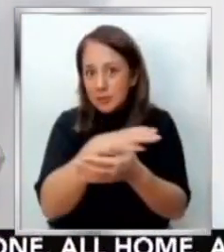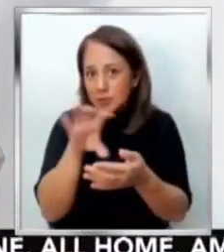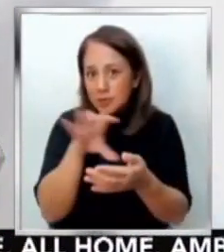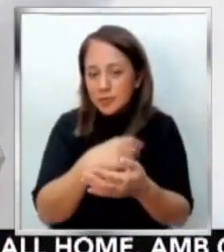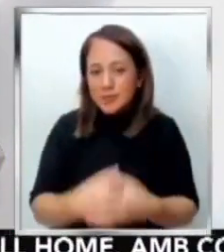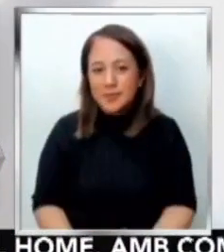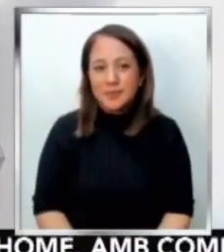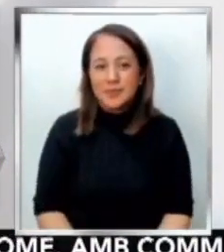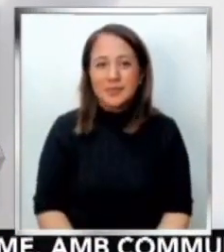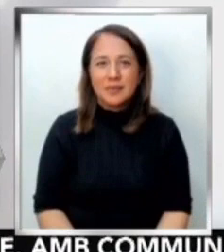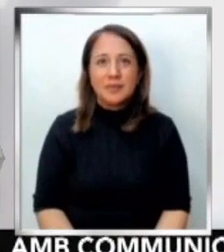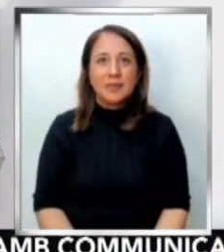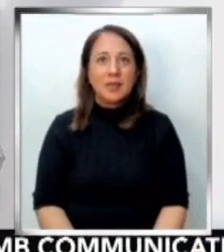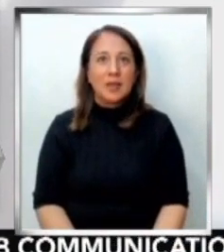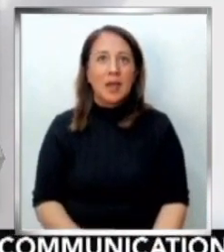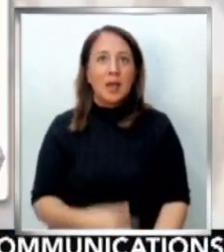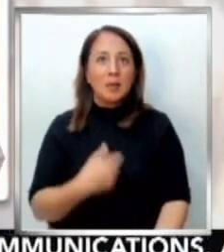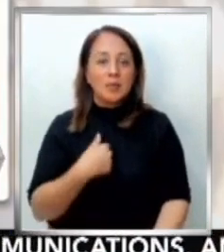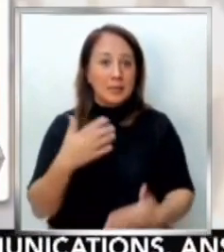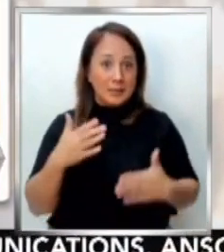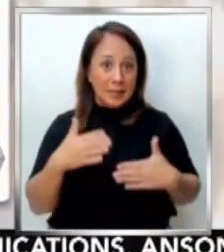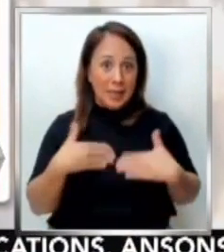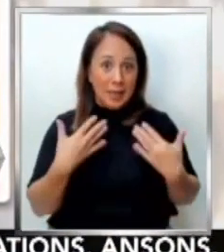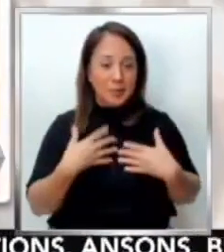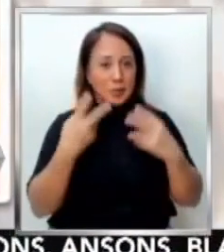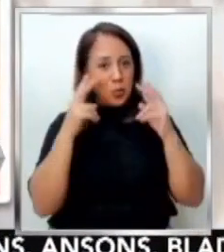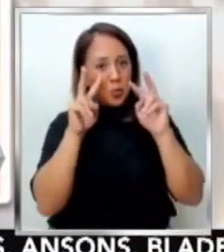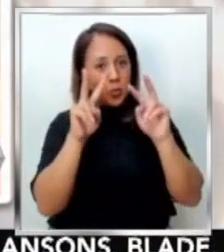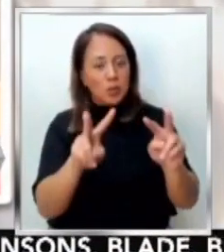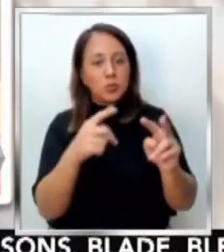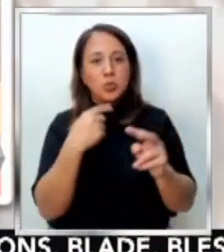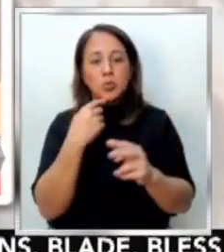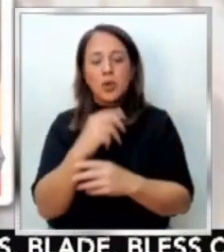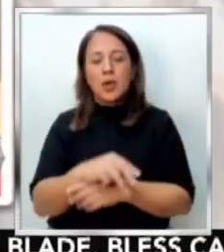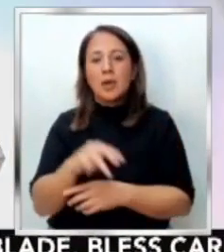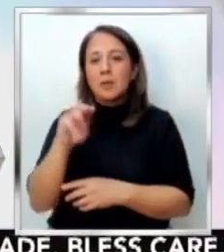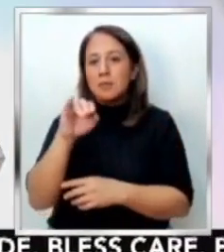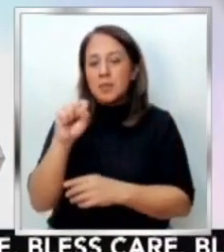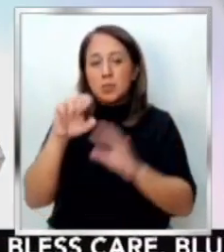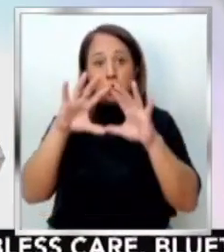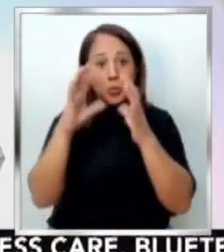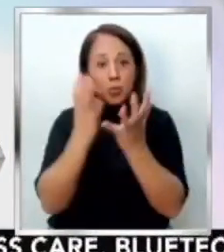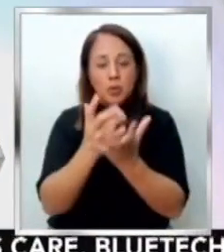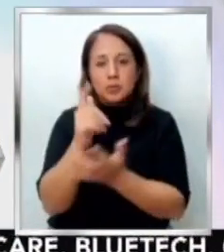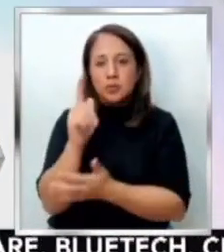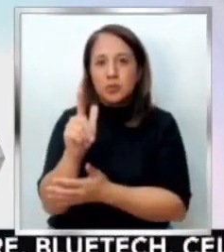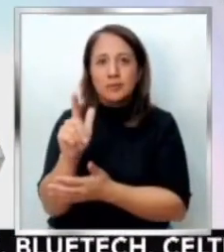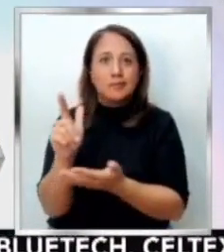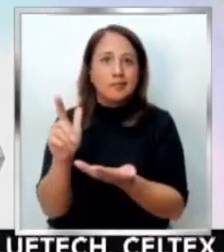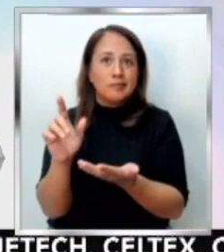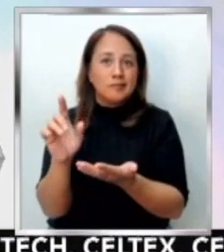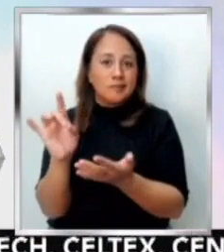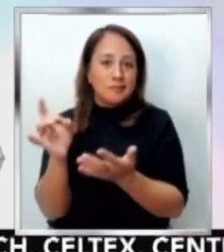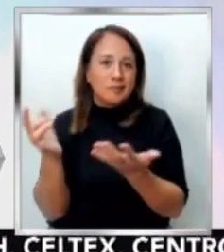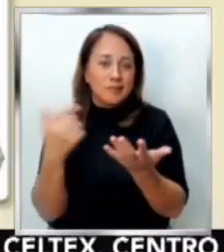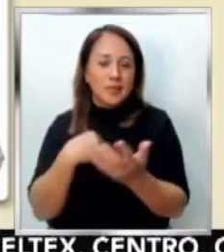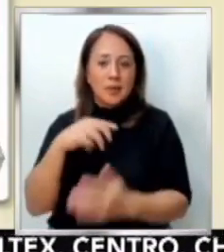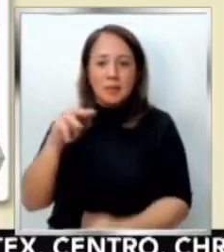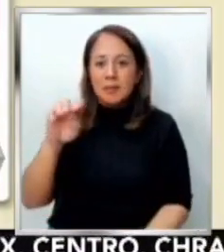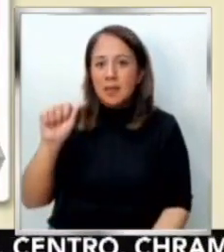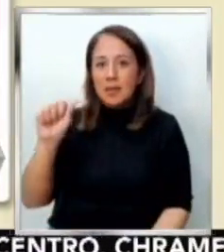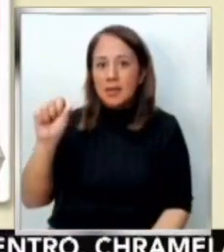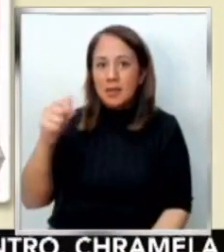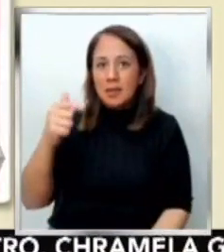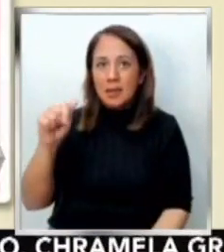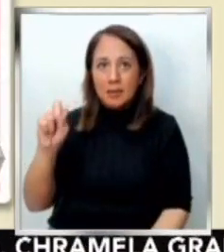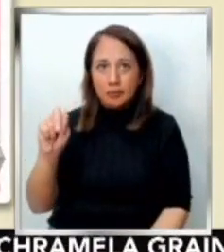Isa sa mga super happy na nakapanood si Miss World 2013 Megan Young. Bit-bit ang kanyang Carat bong, all in na